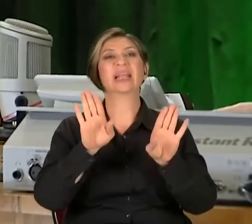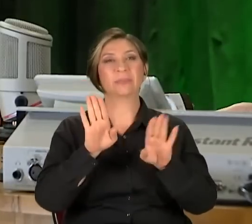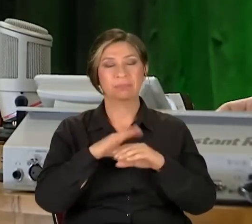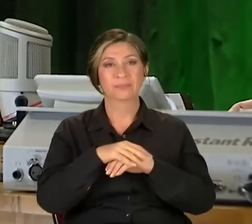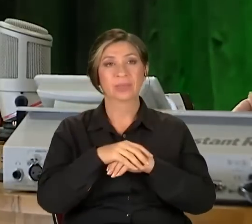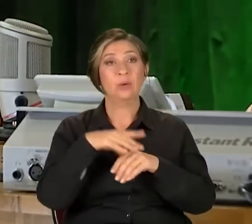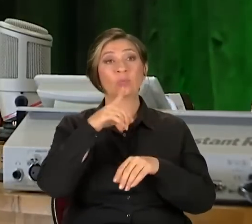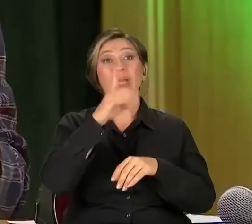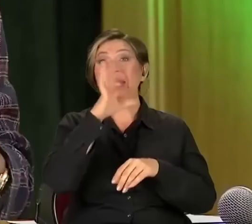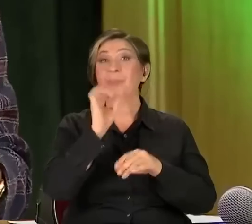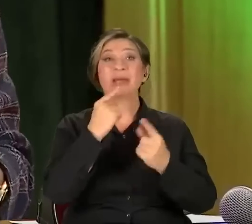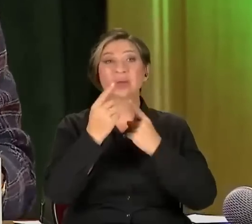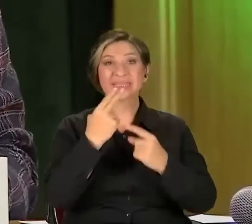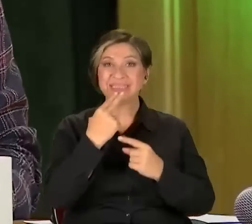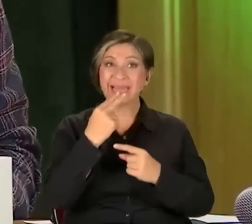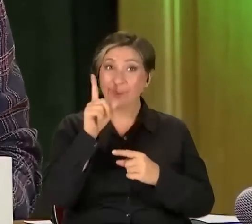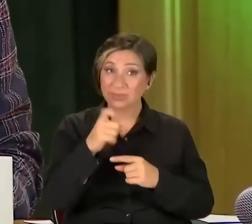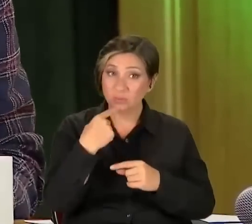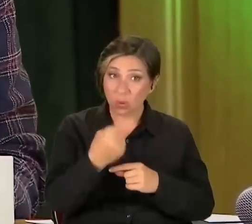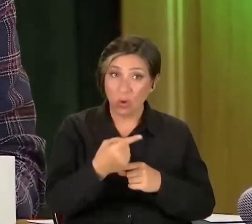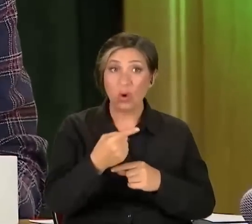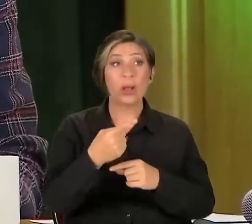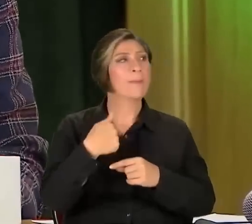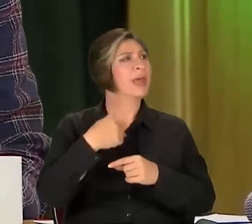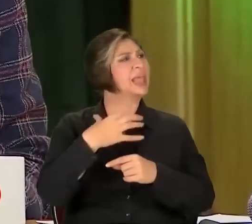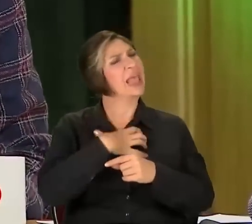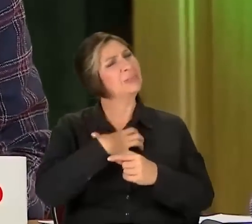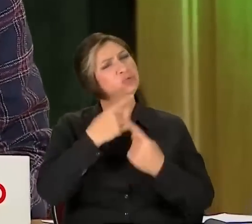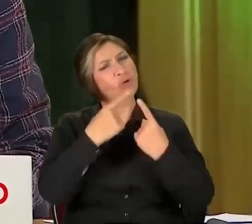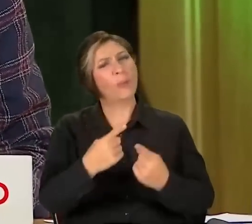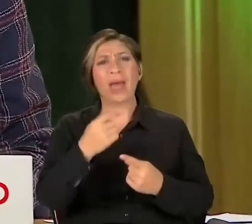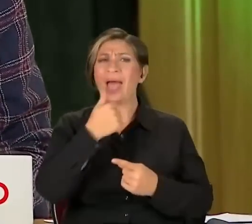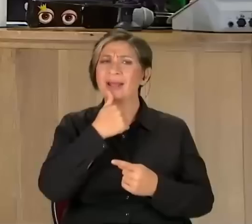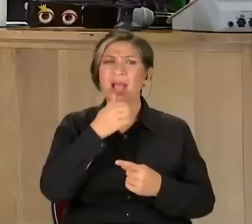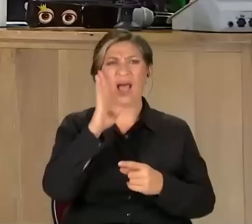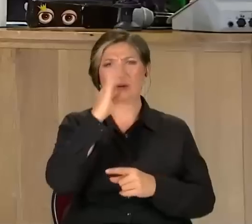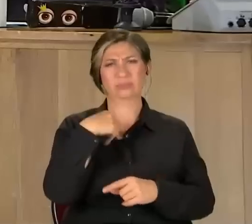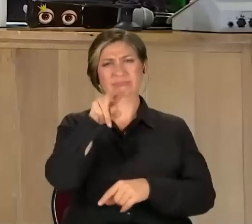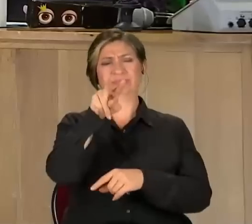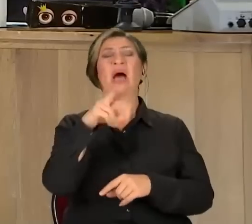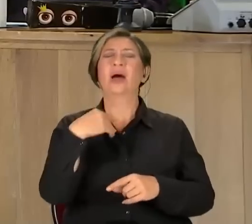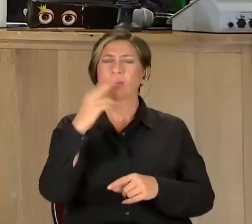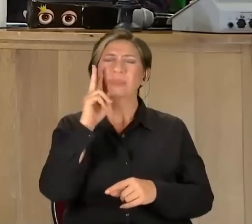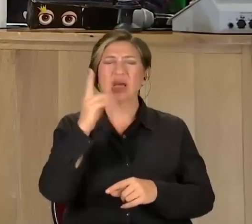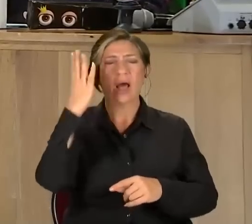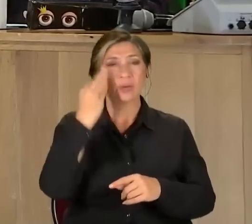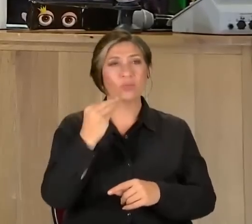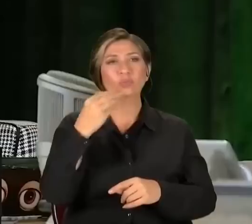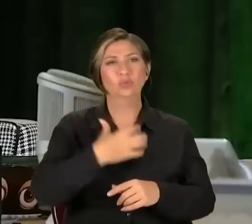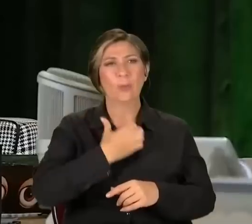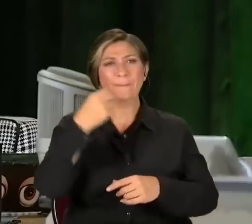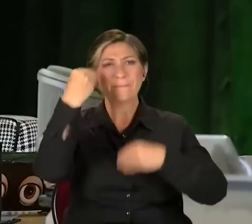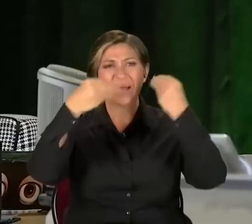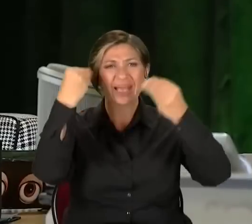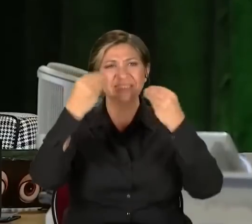hakikaten? Değilim. Bunu kimler söylüyor? Kızlar mı söylüyor? Kızlar ben söylüyor. Ben kendim söylüyorum. Erkekler söylüyor mu? Caniye bakınca fark ediyorum. Üzülüyorum. Hı. Az önce makyajda